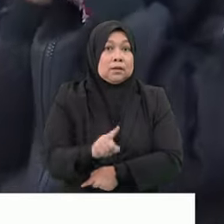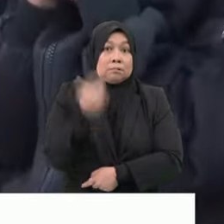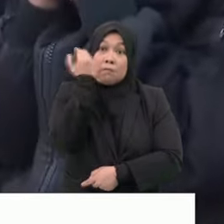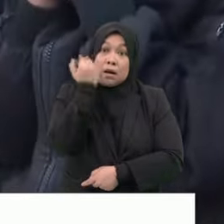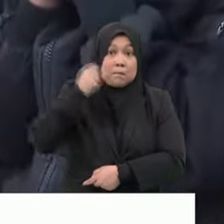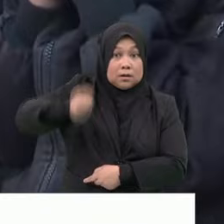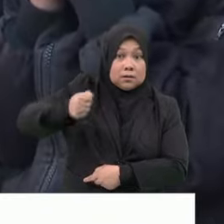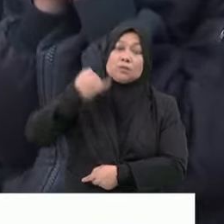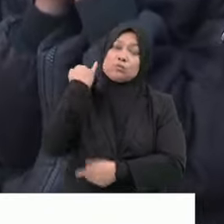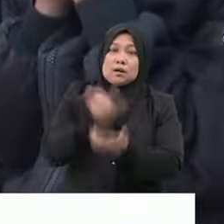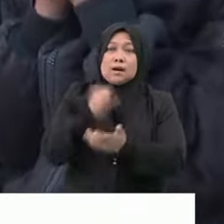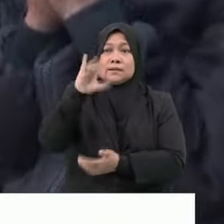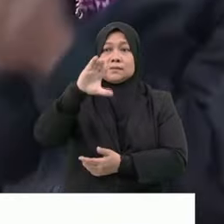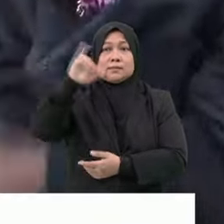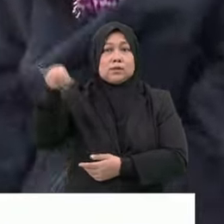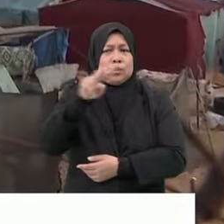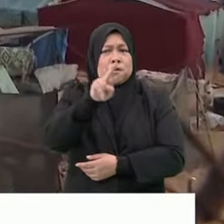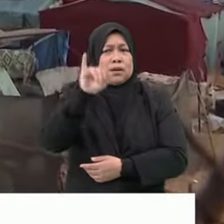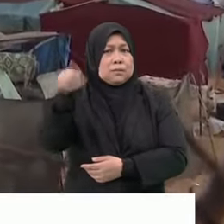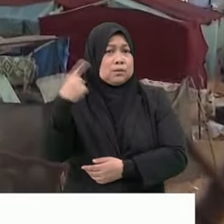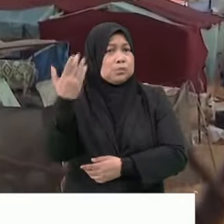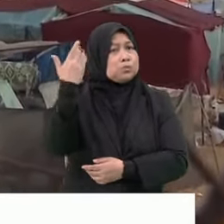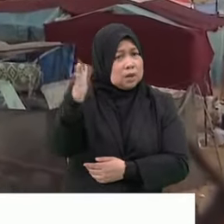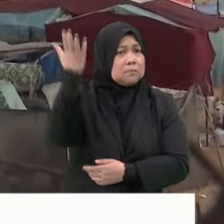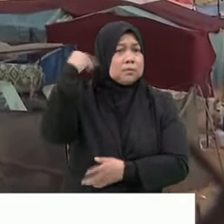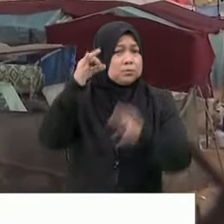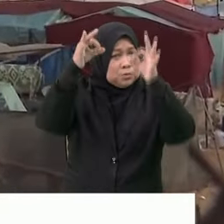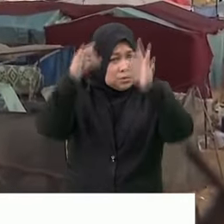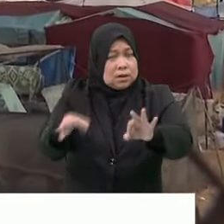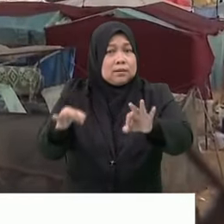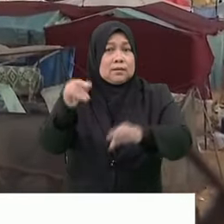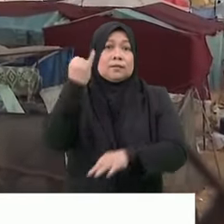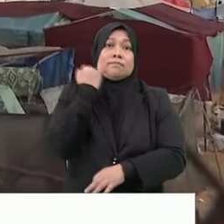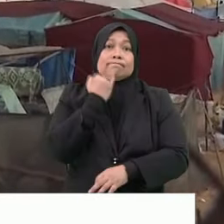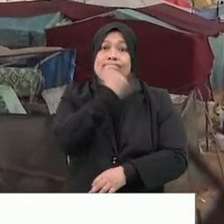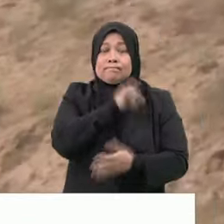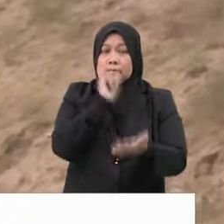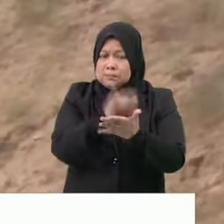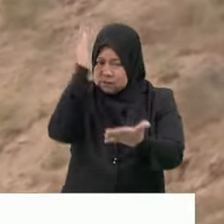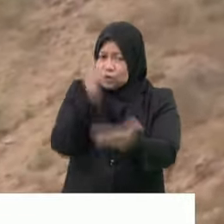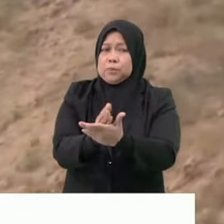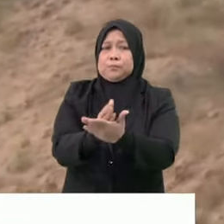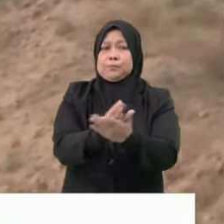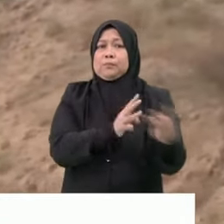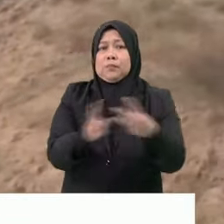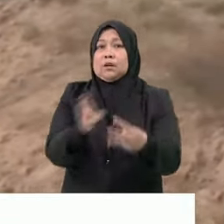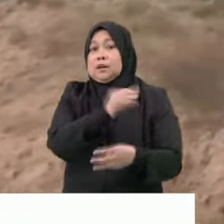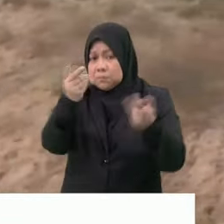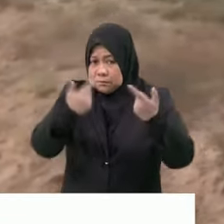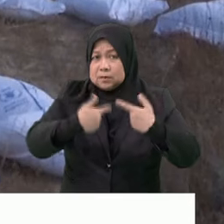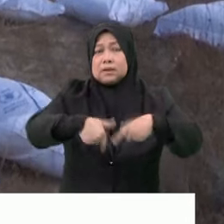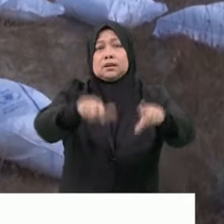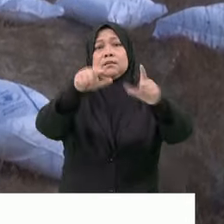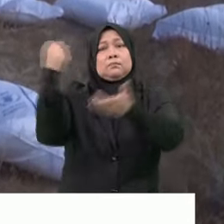Jenayah Antarabangsa ICJ pada 26 Januari lepas telah memutuskan rejim Zionis itu perlu menghentikan serangan selain membenarkan